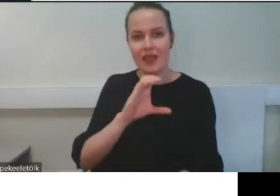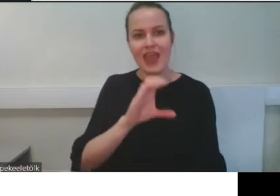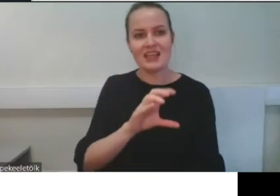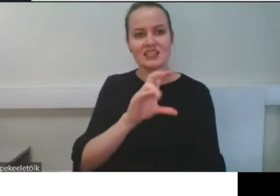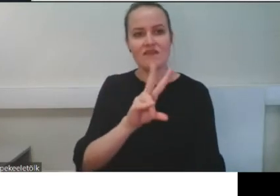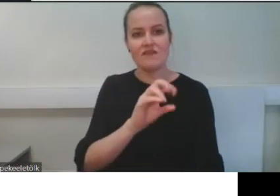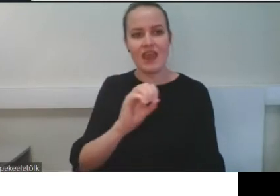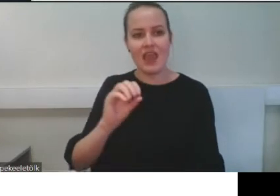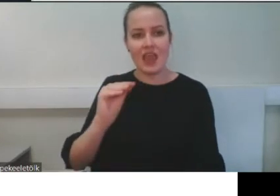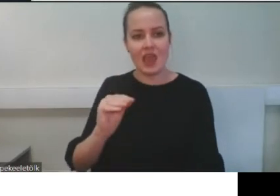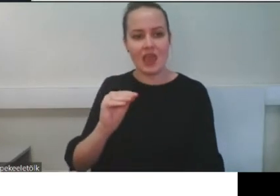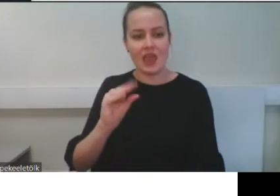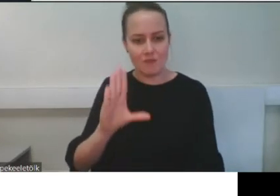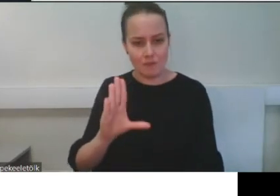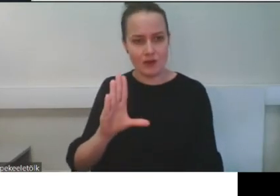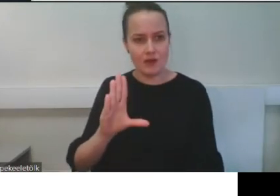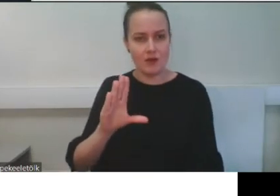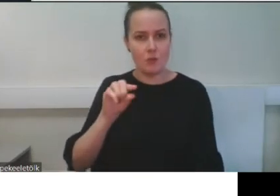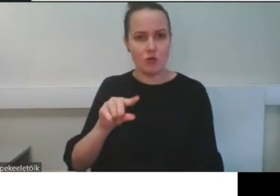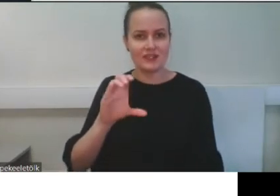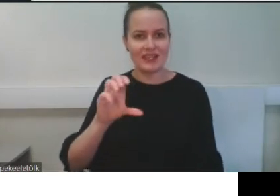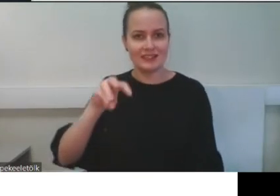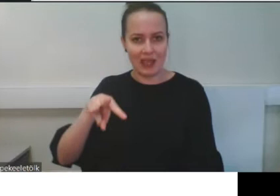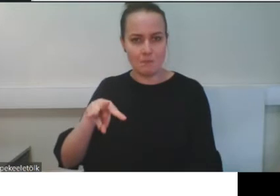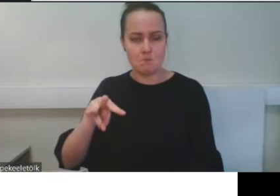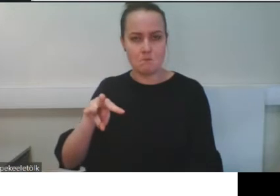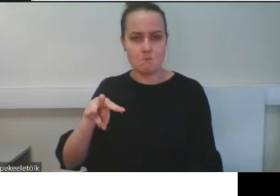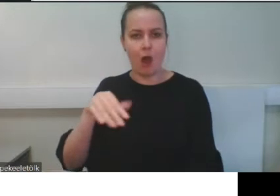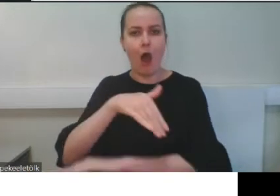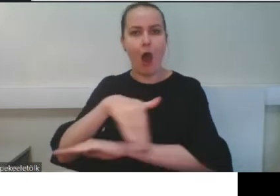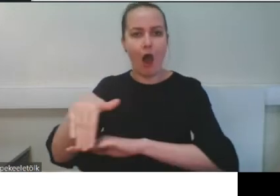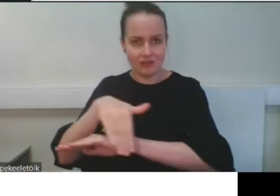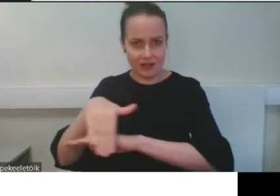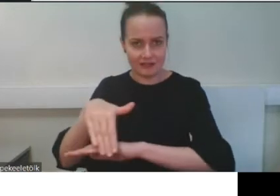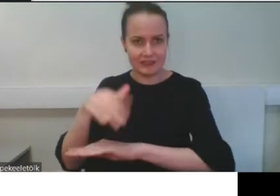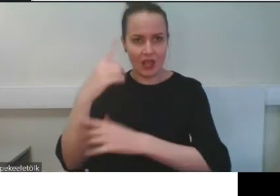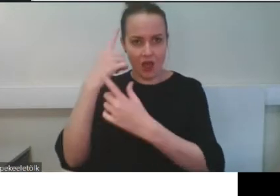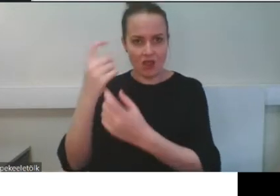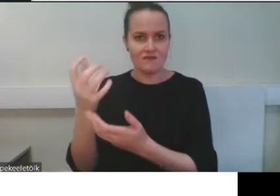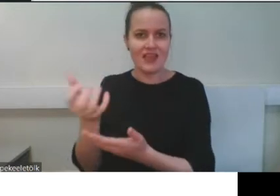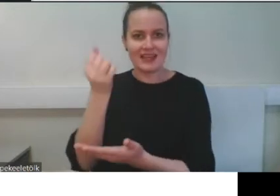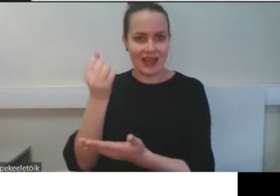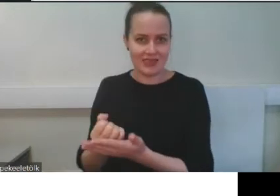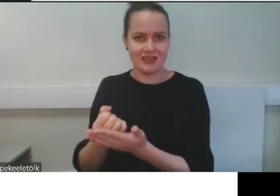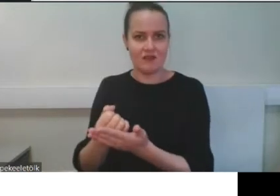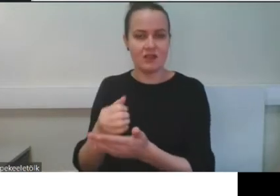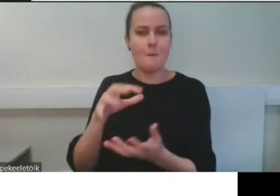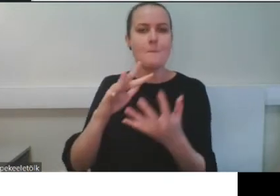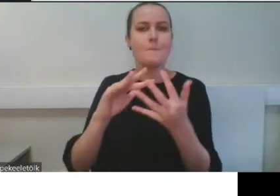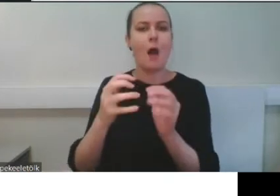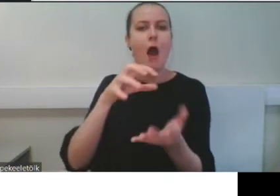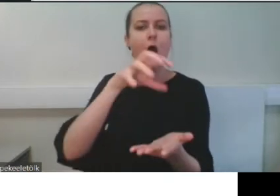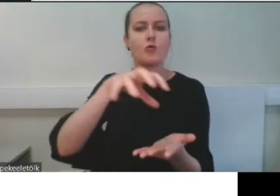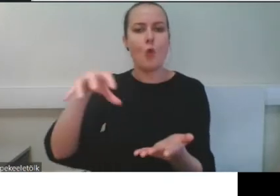omavalitsuste teenuste andmed kunagi ka registripõhiseks . see tähendab siis seda , et me saaksime andmed